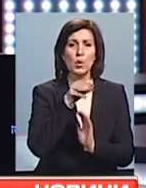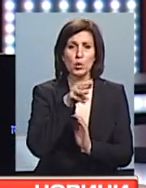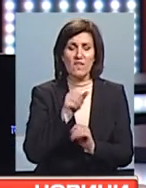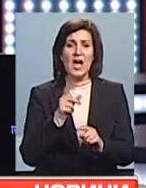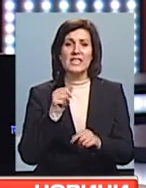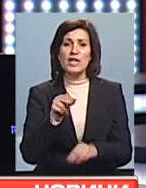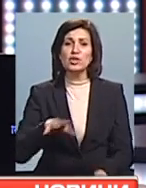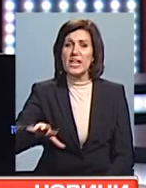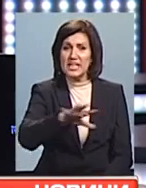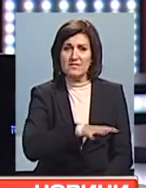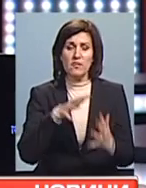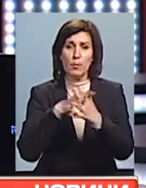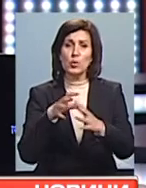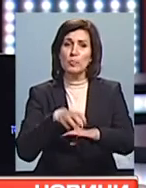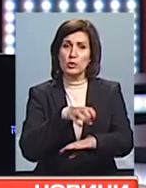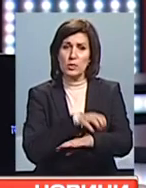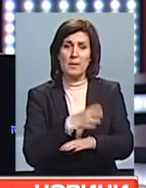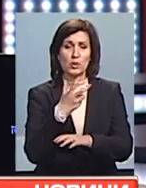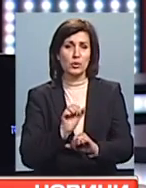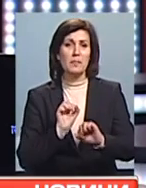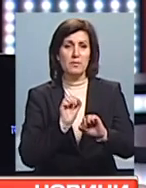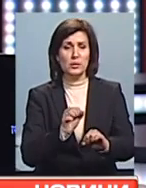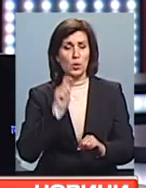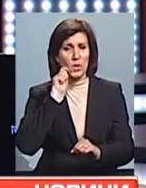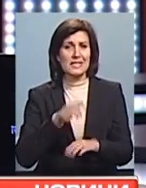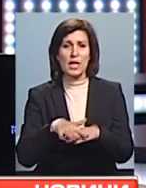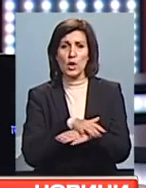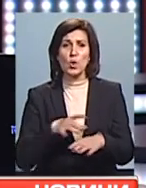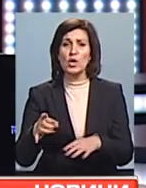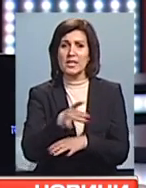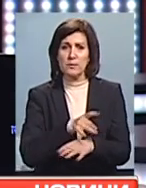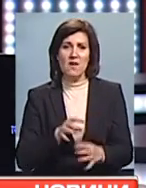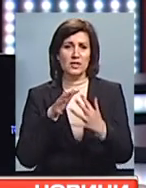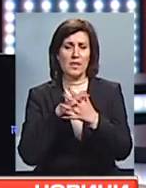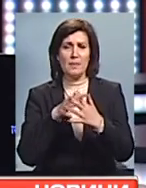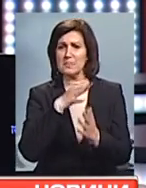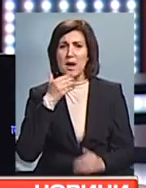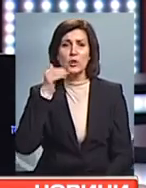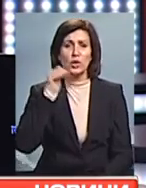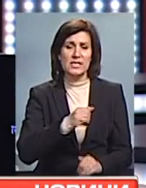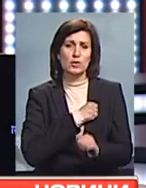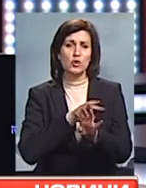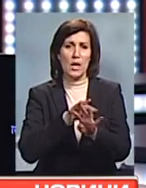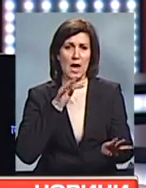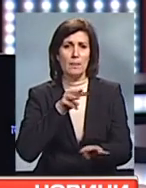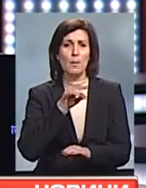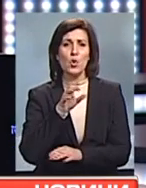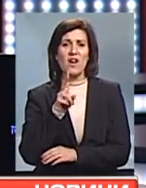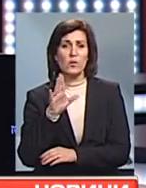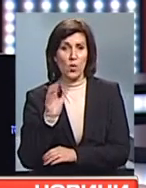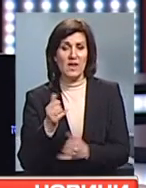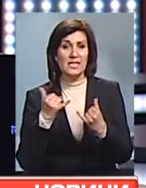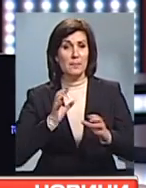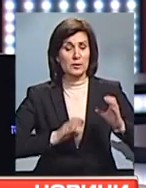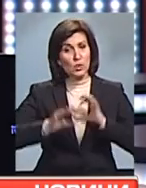більшовиками менше 300 прибічників Української Народної Республіки вийшли на Бій з багатотисячною армією Муравйова